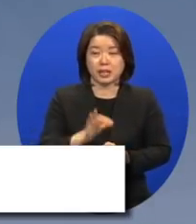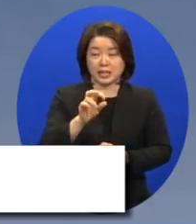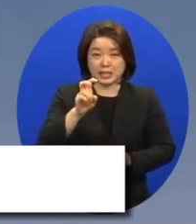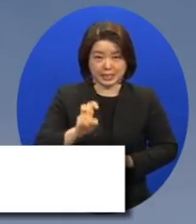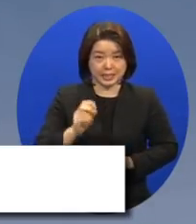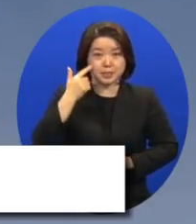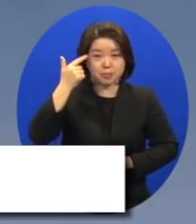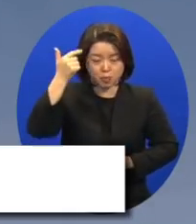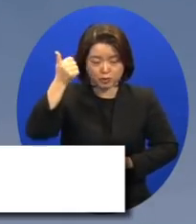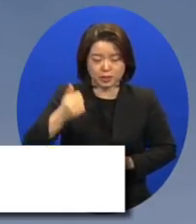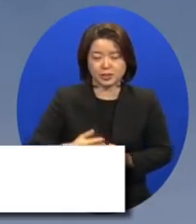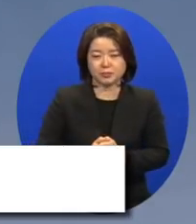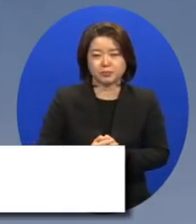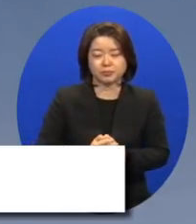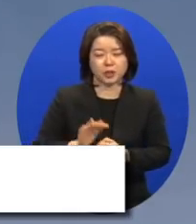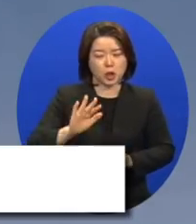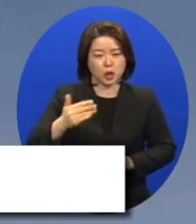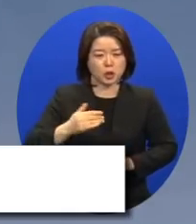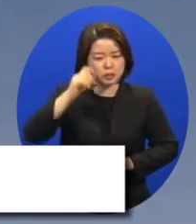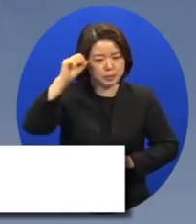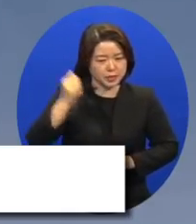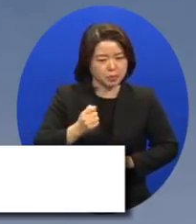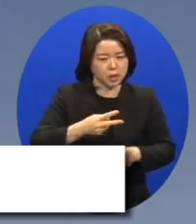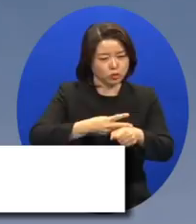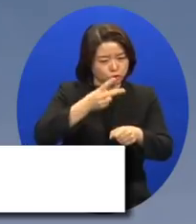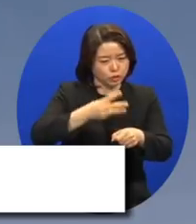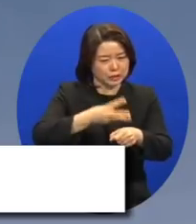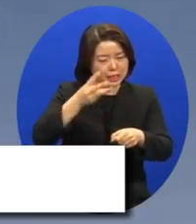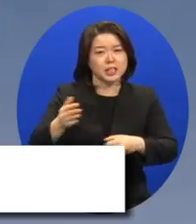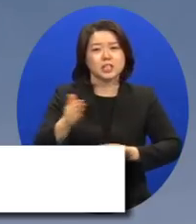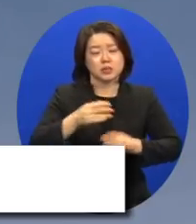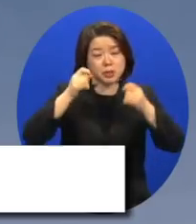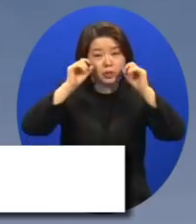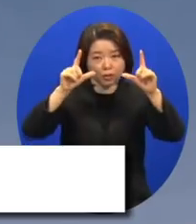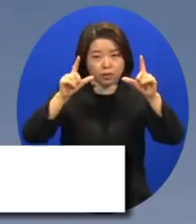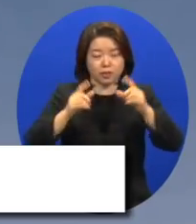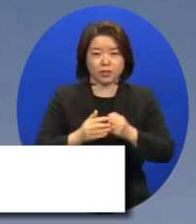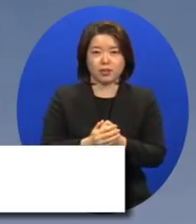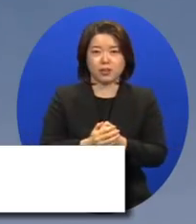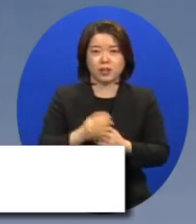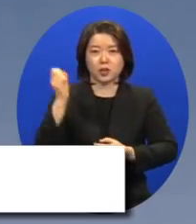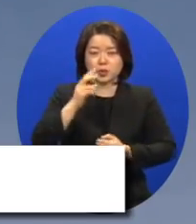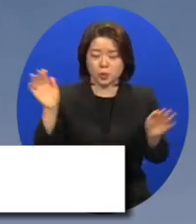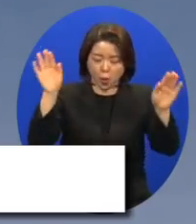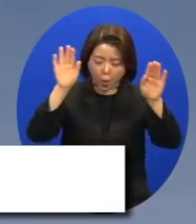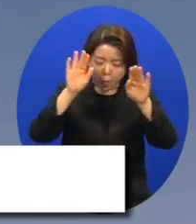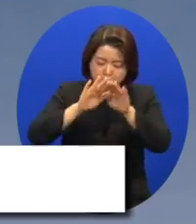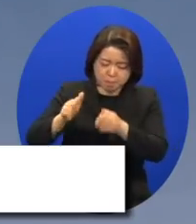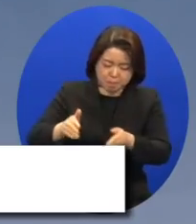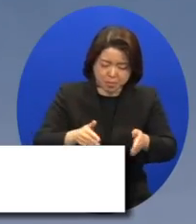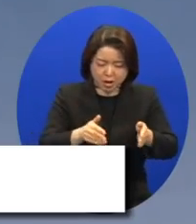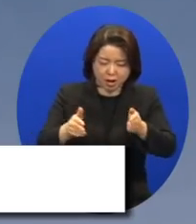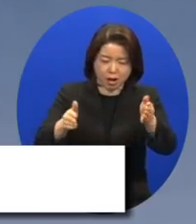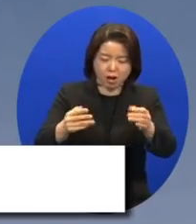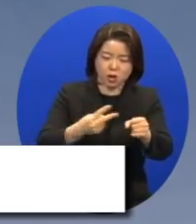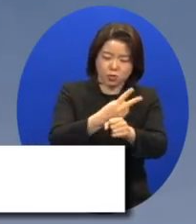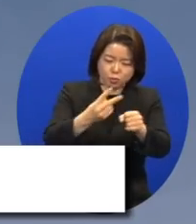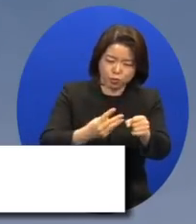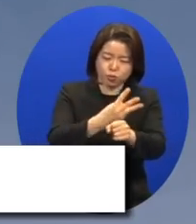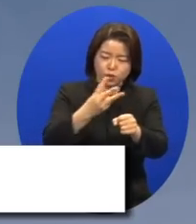요즘 새벽 2시 3시 쯤 일어 다시 땁니다 그리고는 밤거리를 2시간 3시간씩